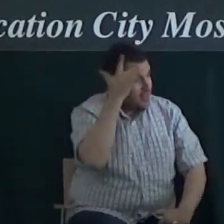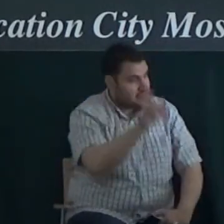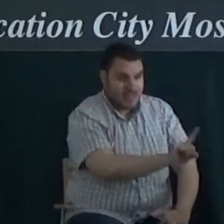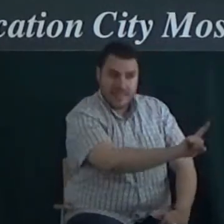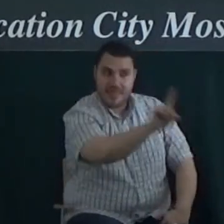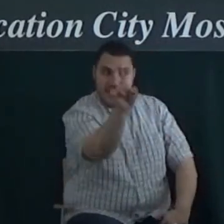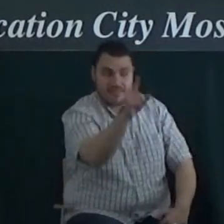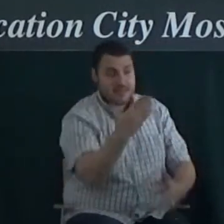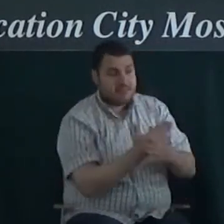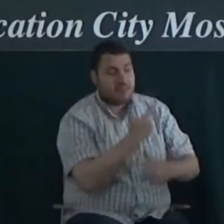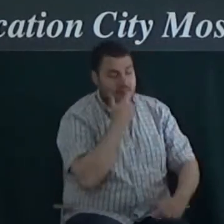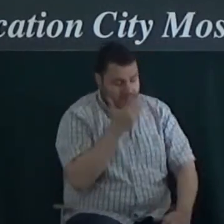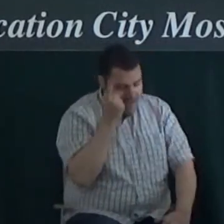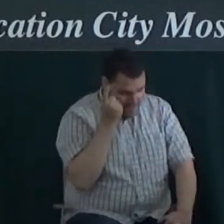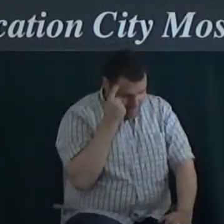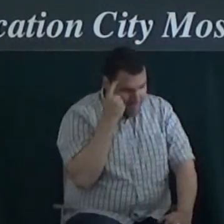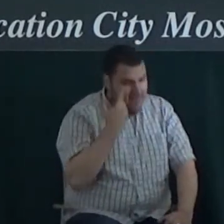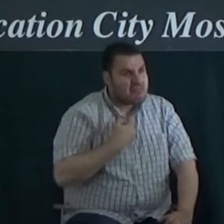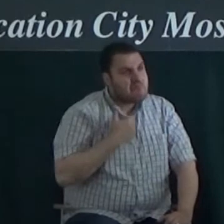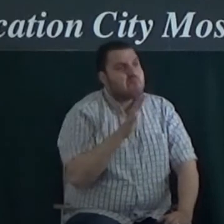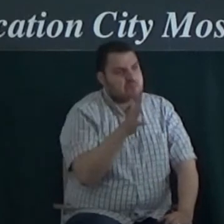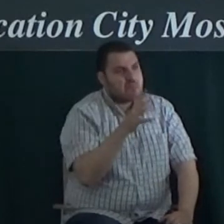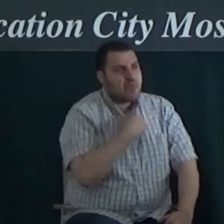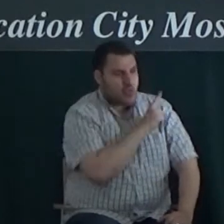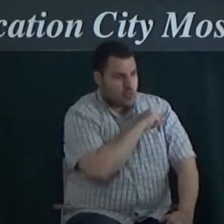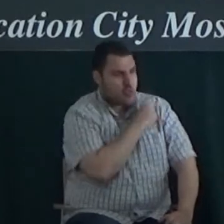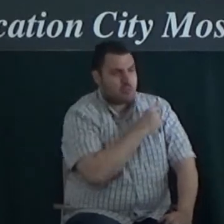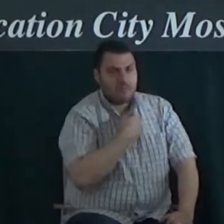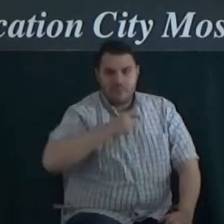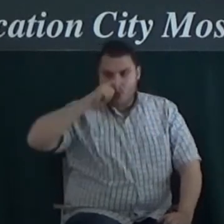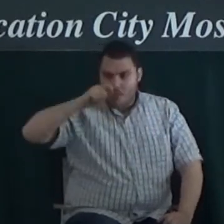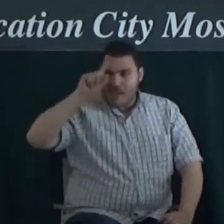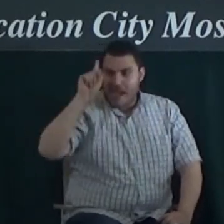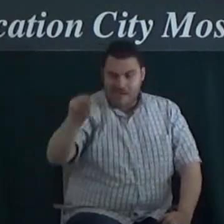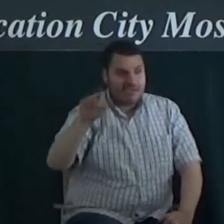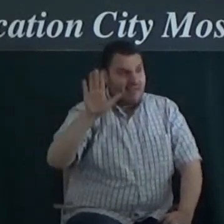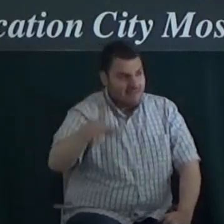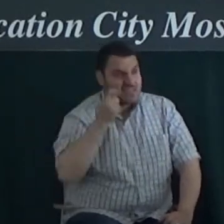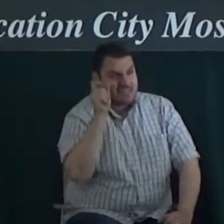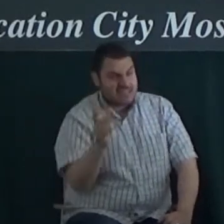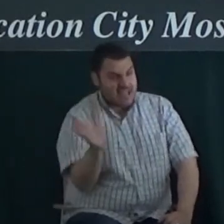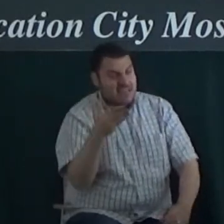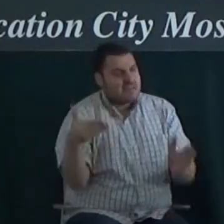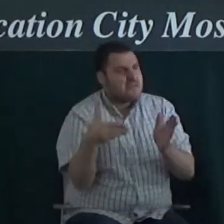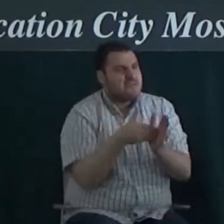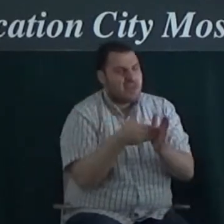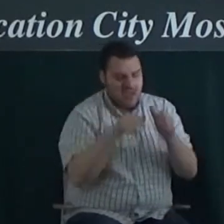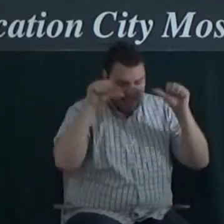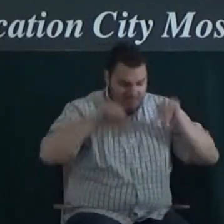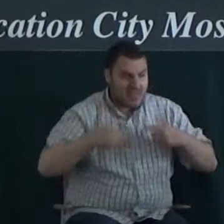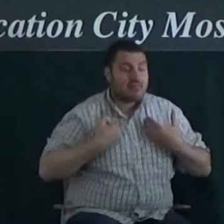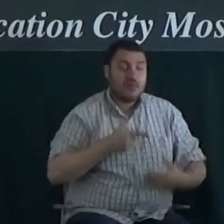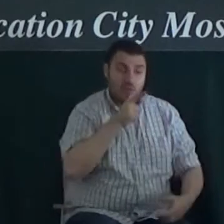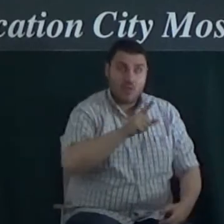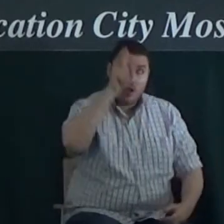فأدرك ذلك الشيخ الكبير أنه ربما بسبب ظلم فعله لأحد ما حصل له ما حصل. هذا والله